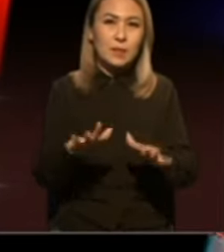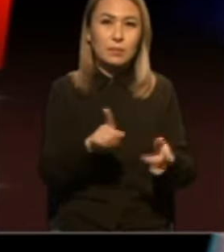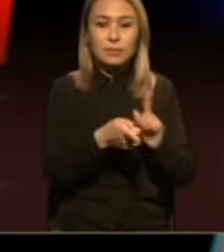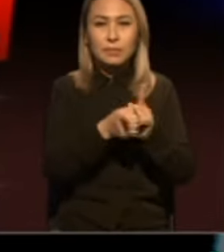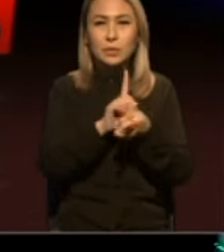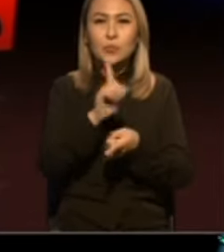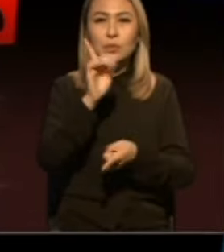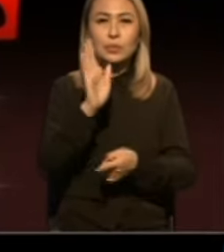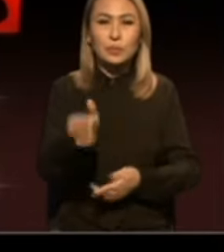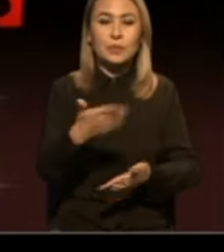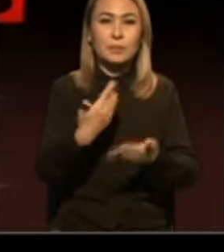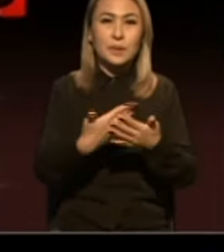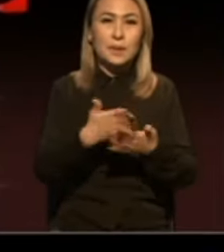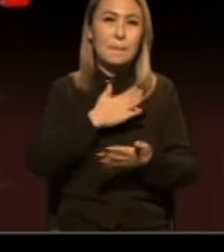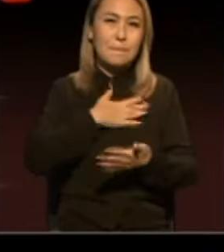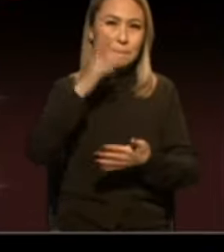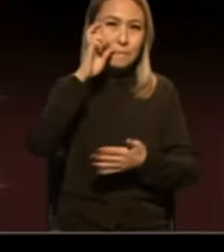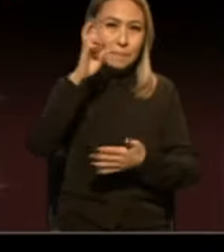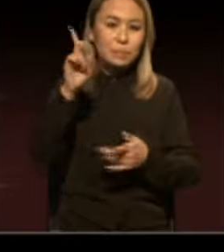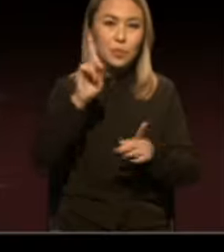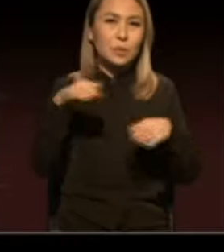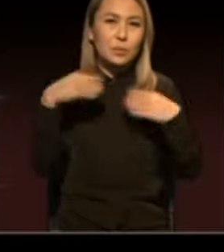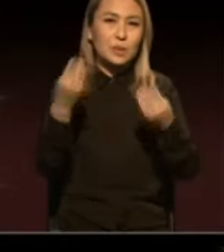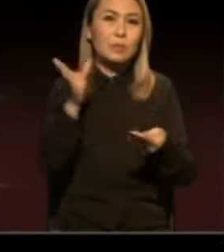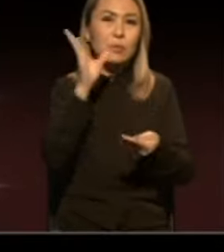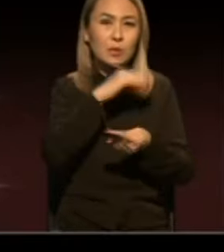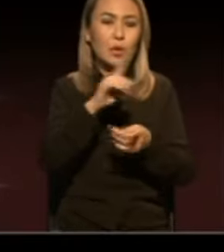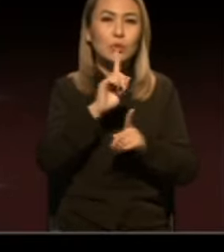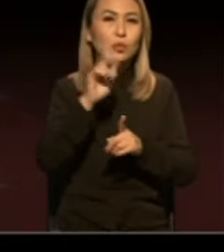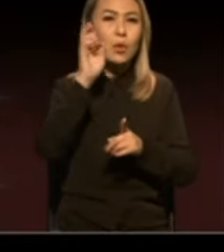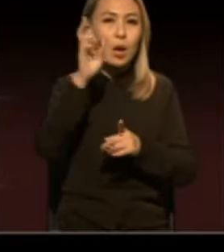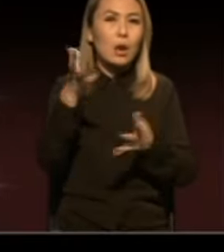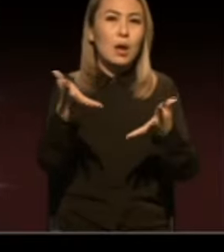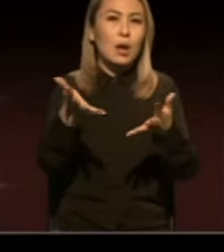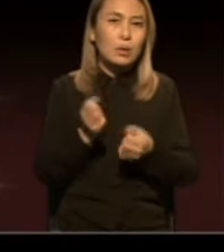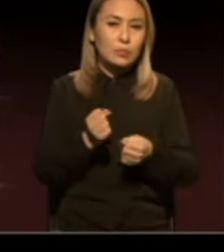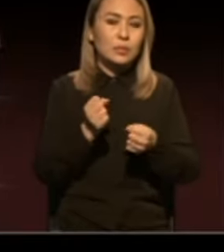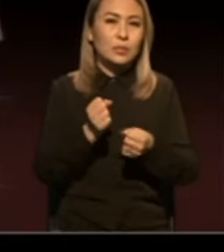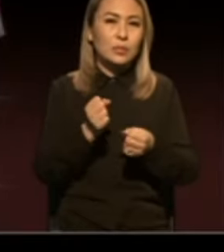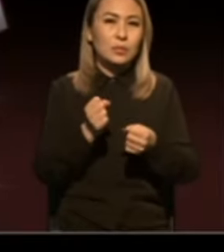қайтпекпіз. Бізде мысалға мемлекетке біз не бере аламыз демес, біз мемлекеттен не аламыз деген